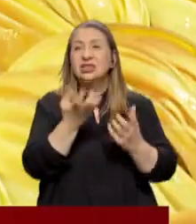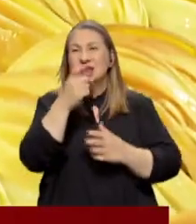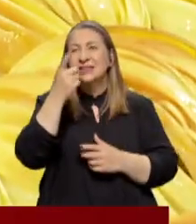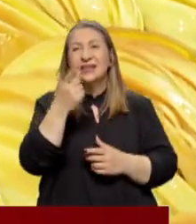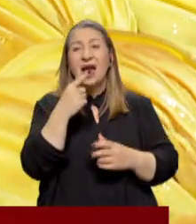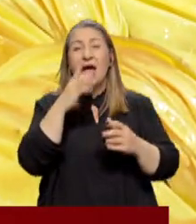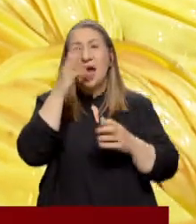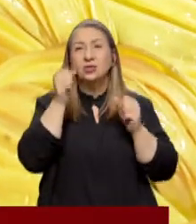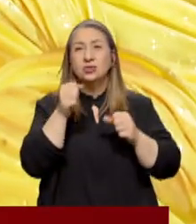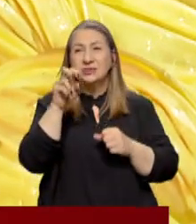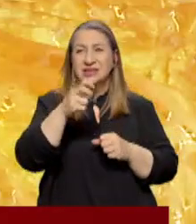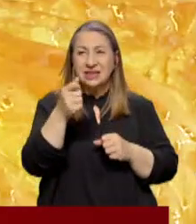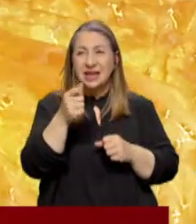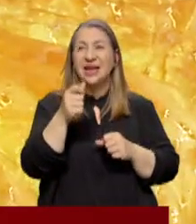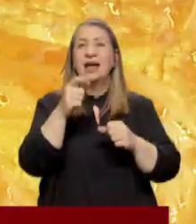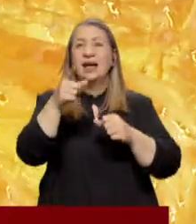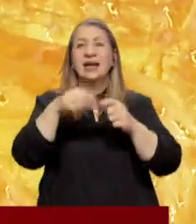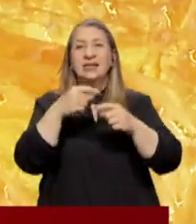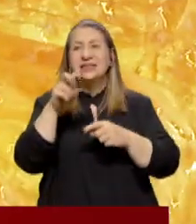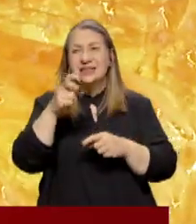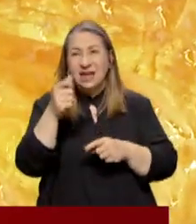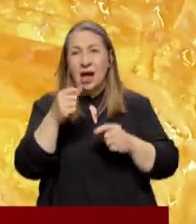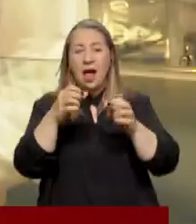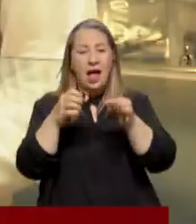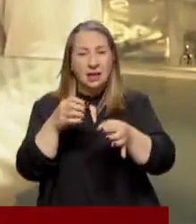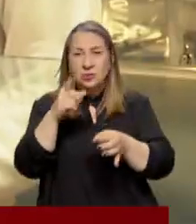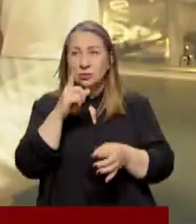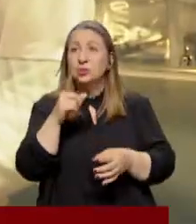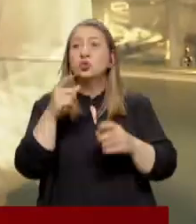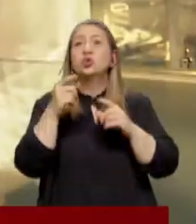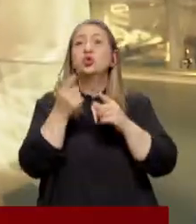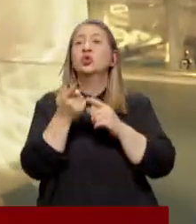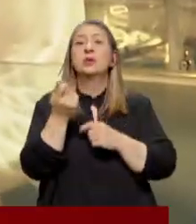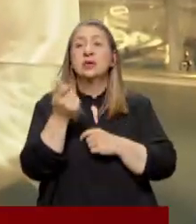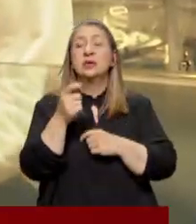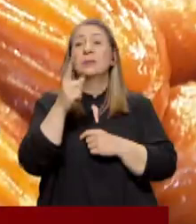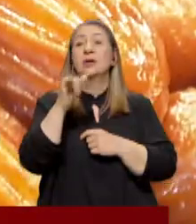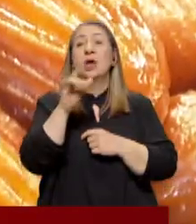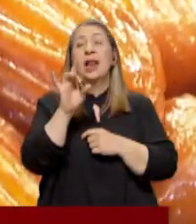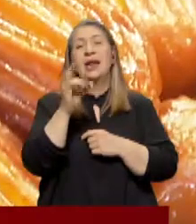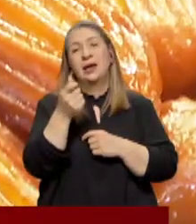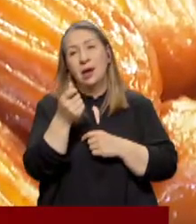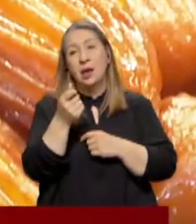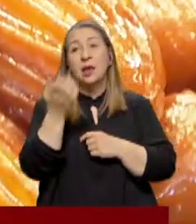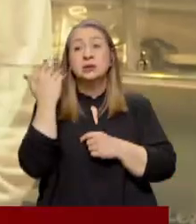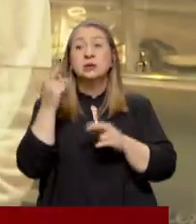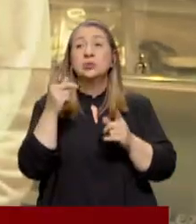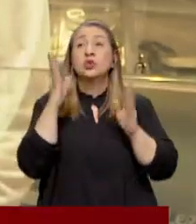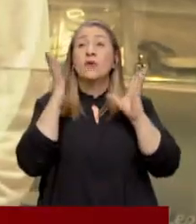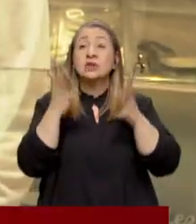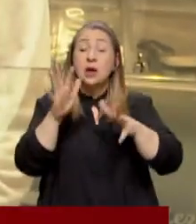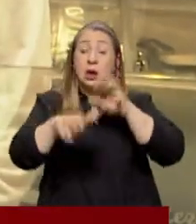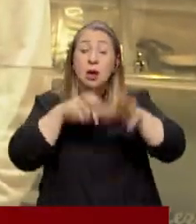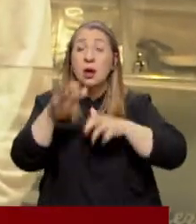var. Erzurum 8 lira, paşa sarması 8 lira, halka 4 lira. Tulumba ne kadar? Tulumba kilosu 50 lira. Eskisi kadar tabii çok